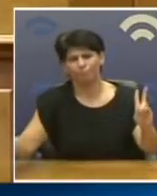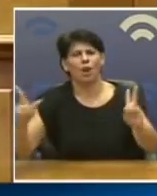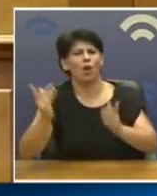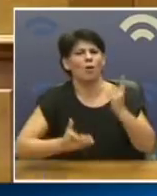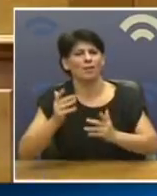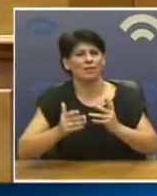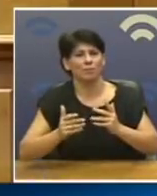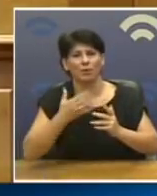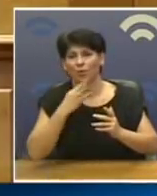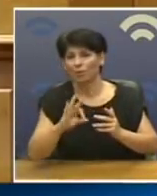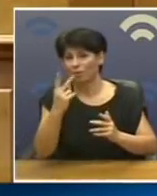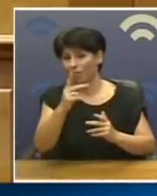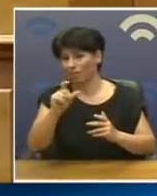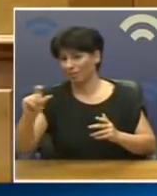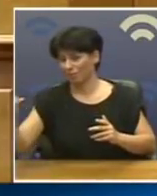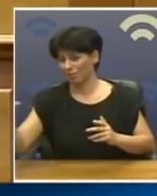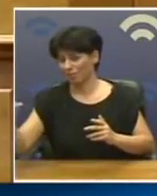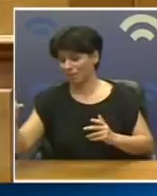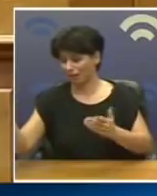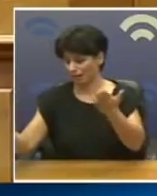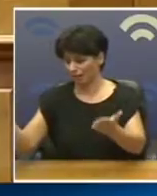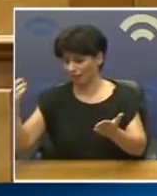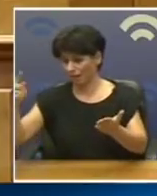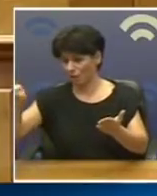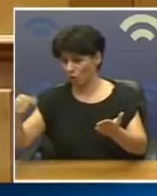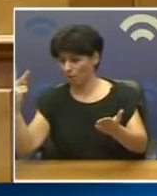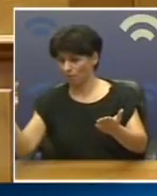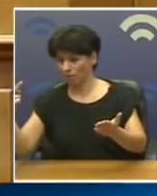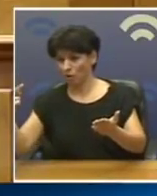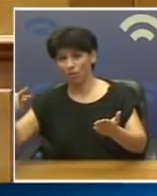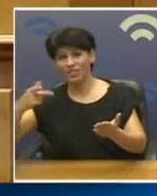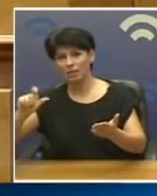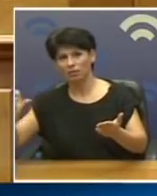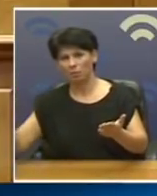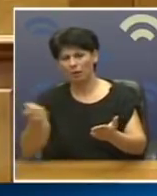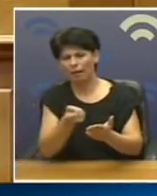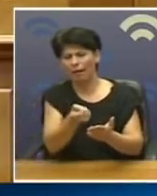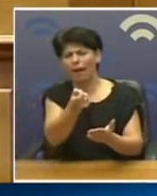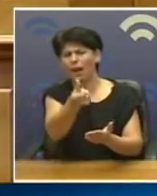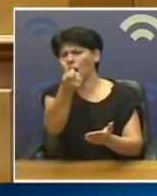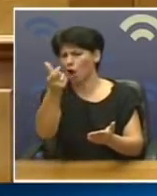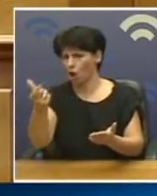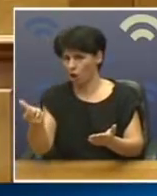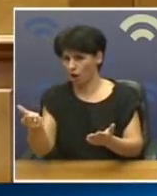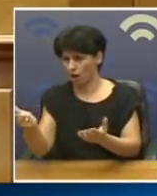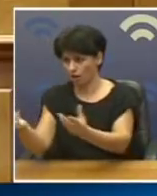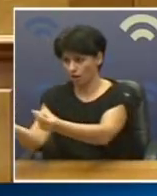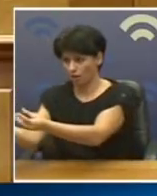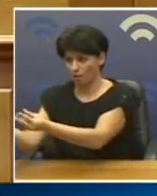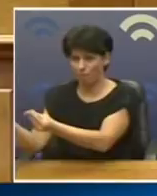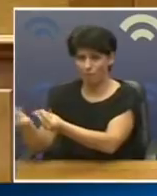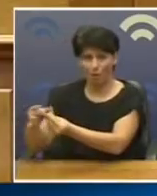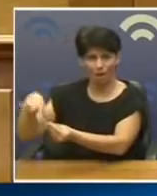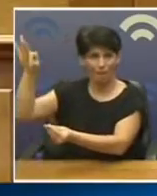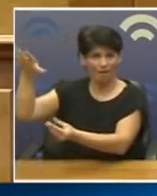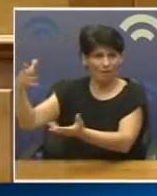2 εκατομμύρια μπροστά στο 1,2 δις αντιλαμβάνεστε ότι είναι σταγόνα στον ωκεανό. Αλλά βεβαίως, για να μην